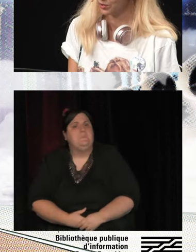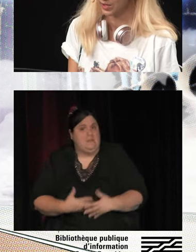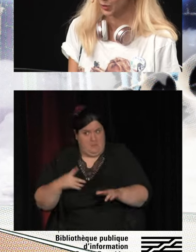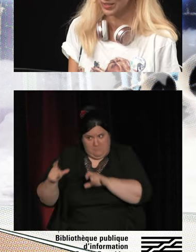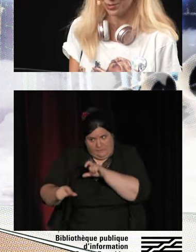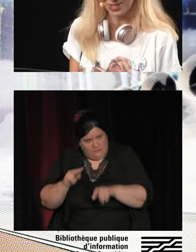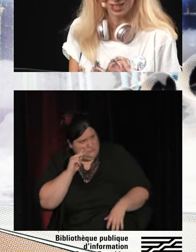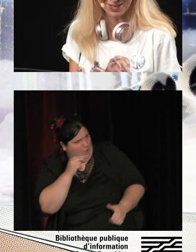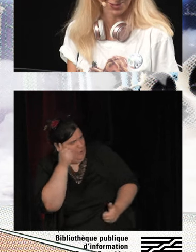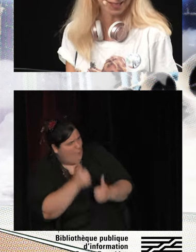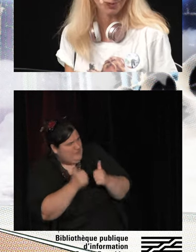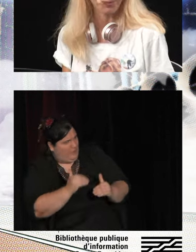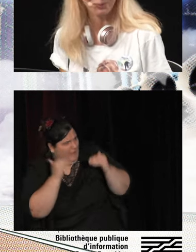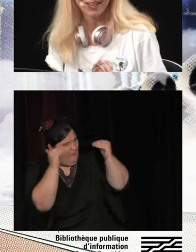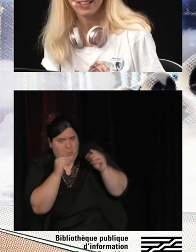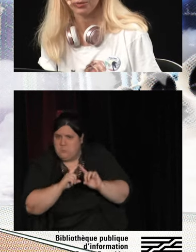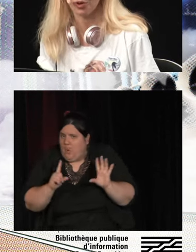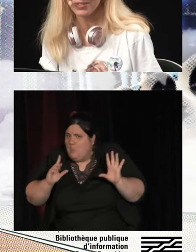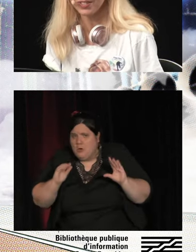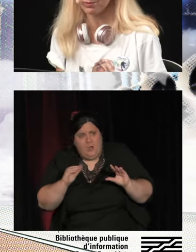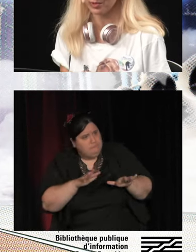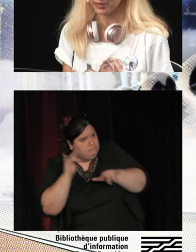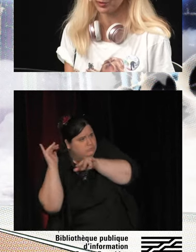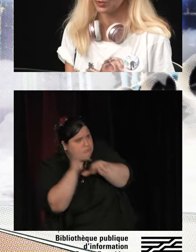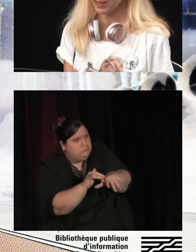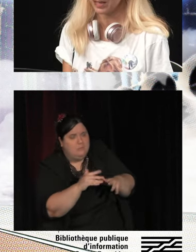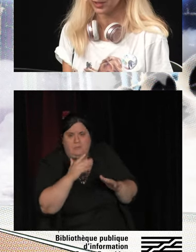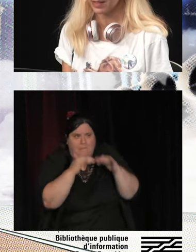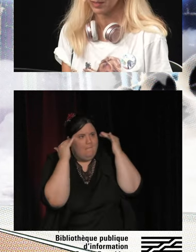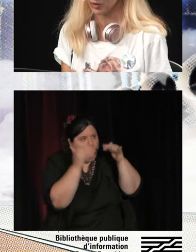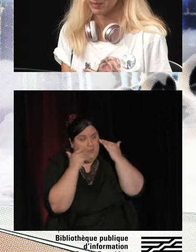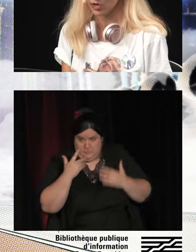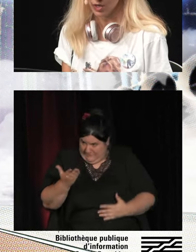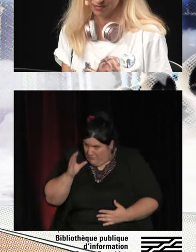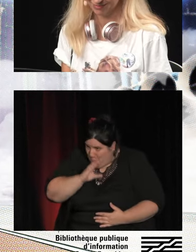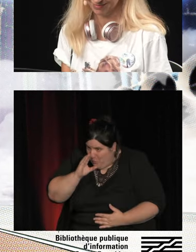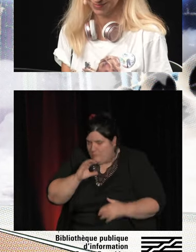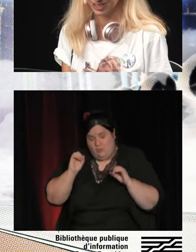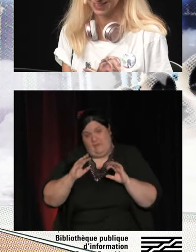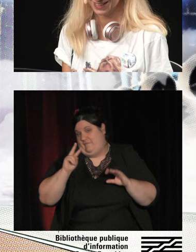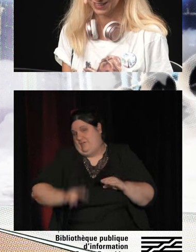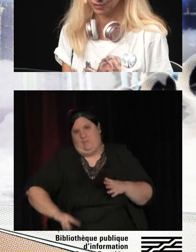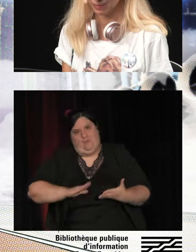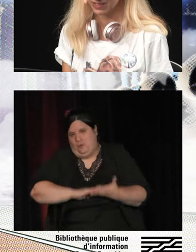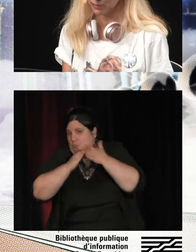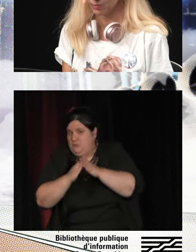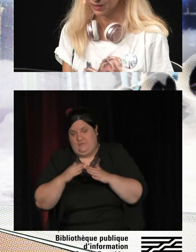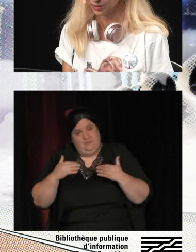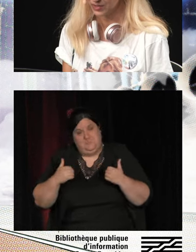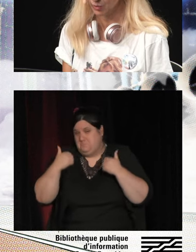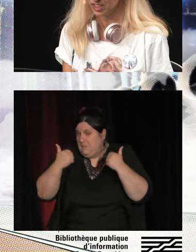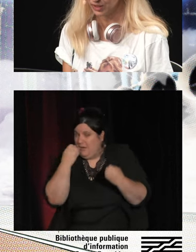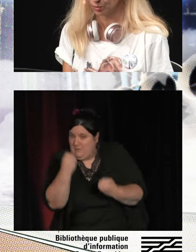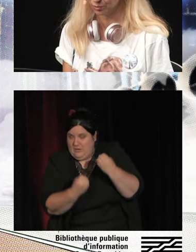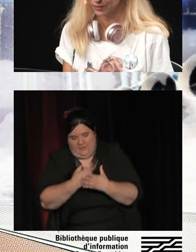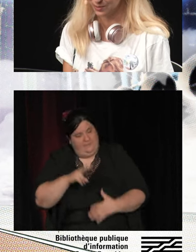de grandes prétentions à la compétition et qui passent un très bon moment. Donc renseignez-vous sur la communauté Super Mario Kart, c'est vraiment la meilleure. Voilà. Je pratique